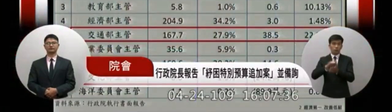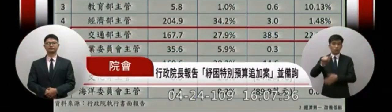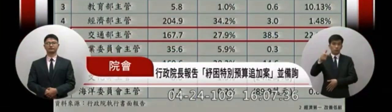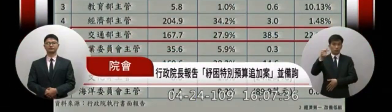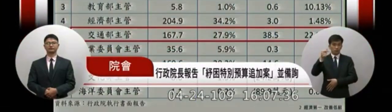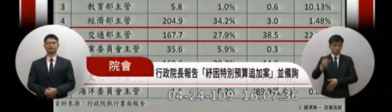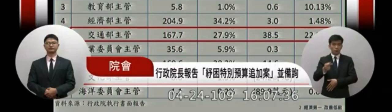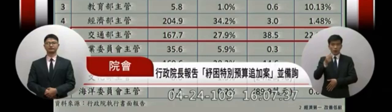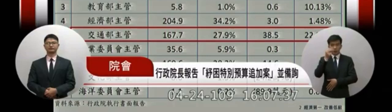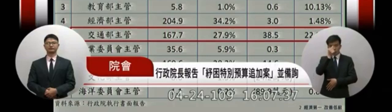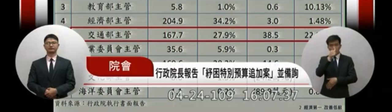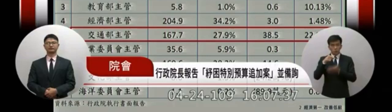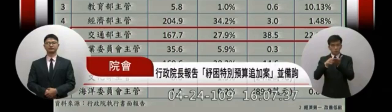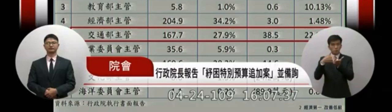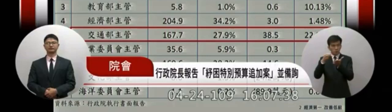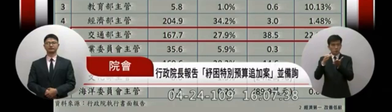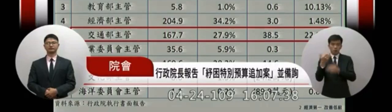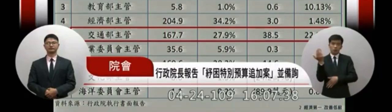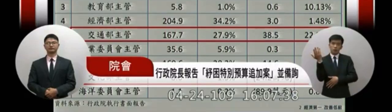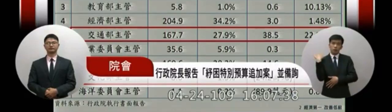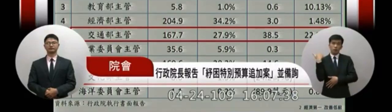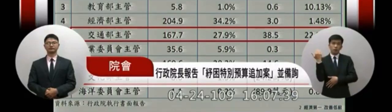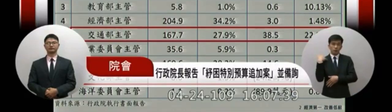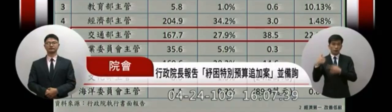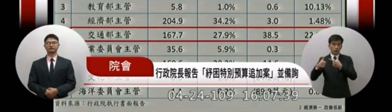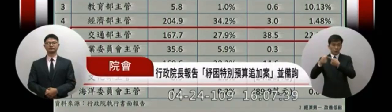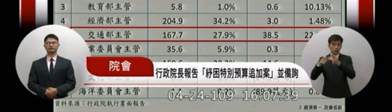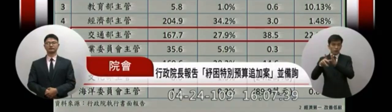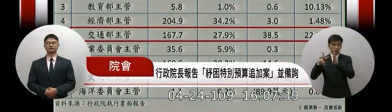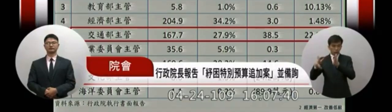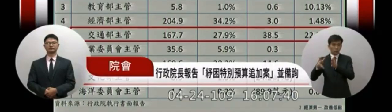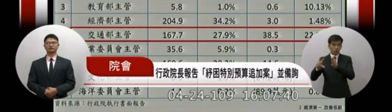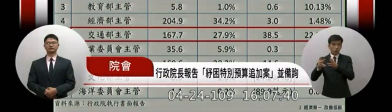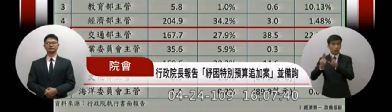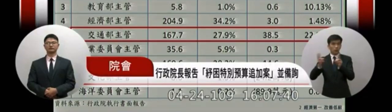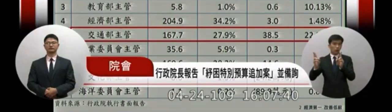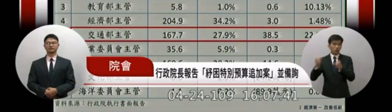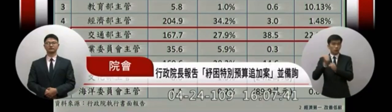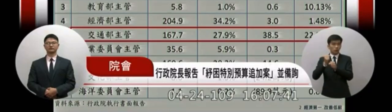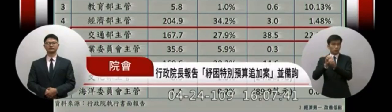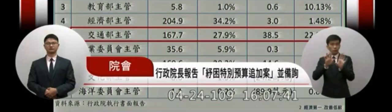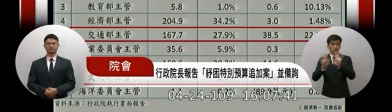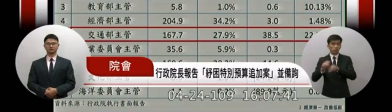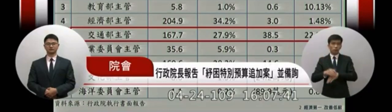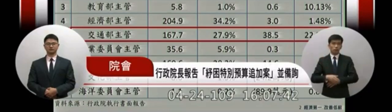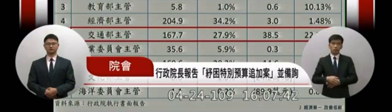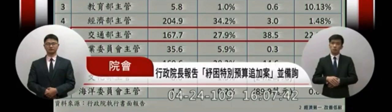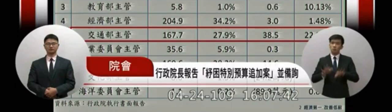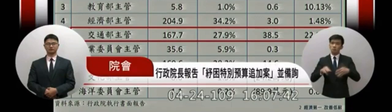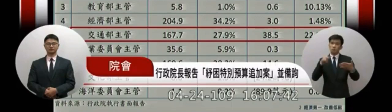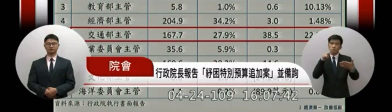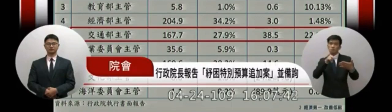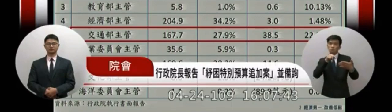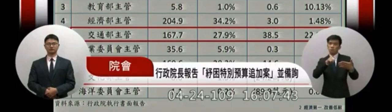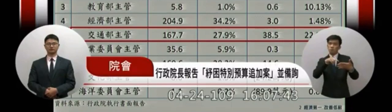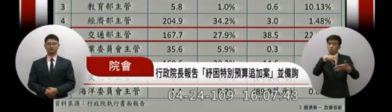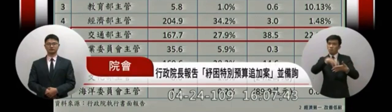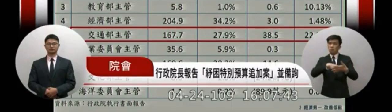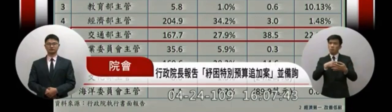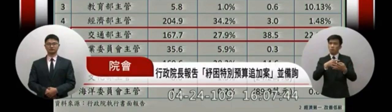的第一期三个月的执行情况。院长，整体来看，600亿里